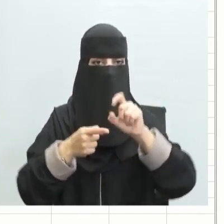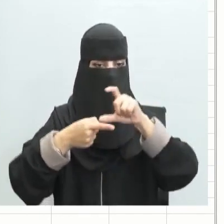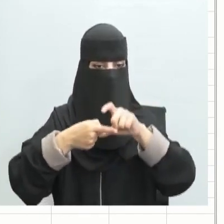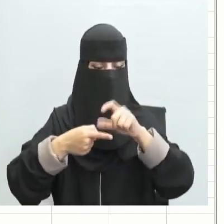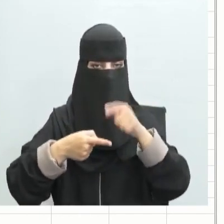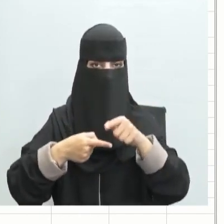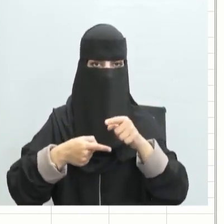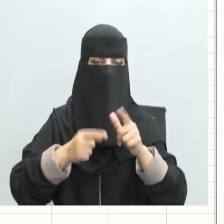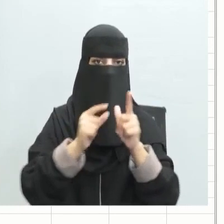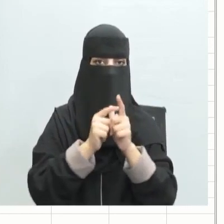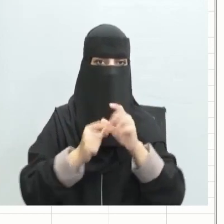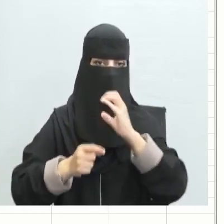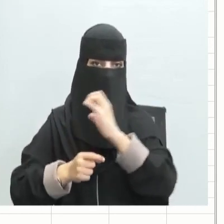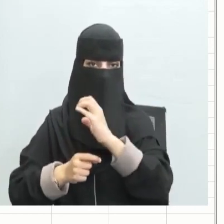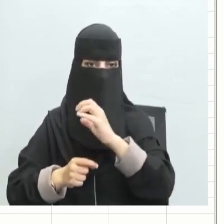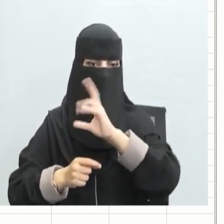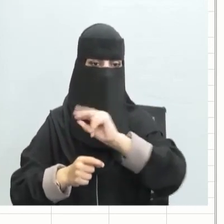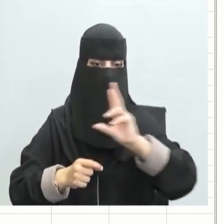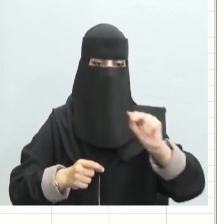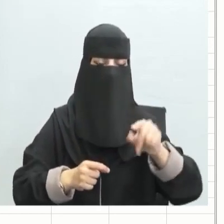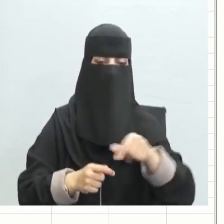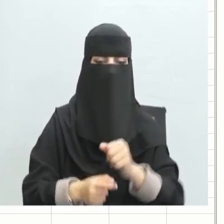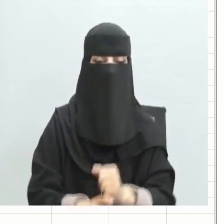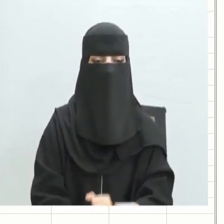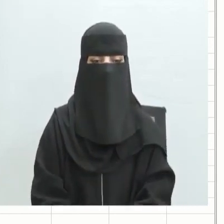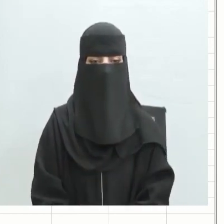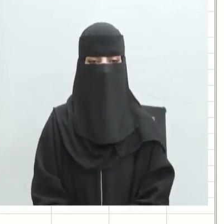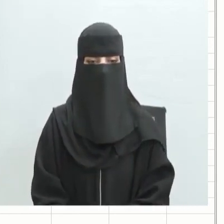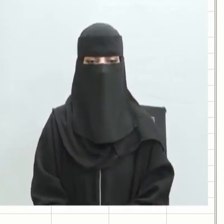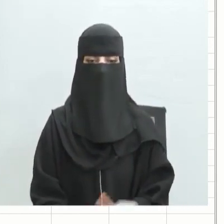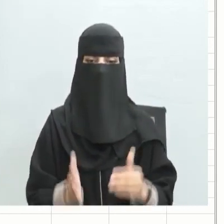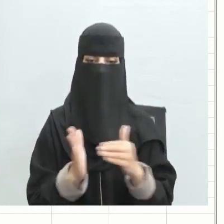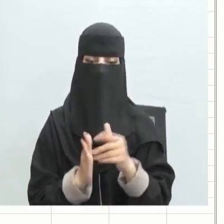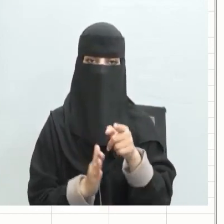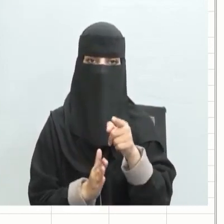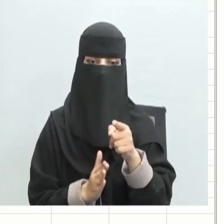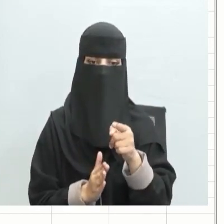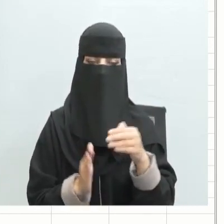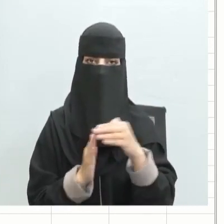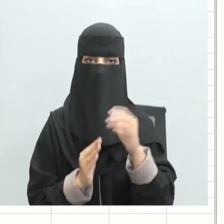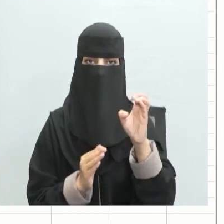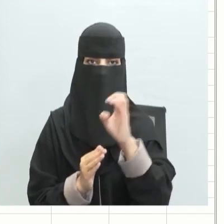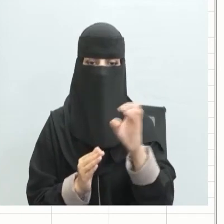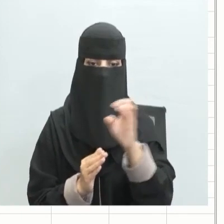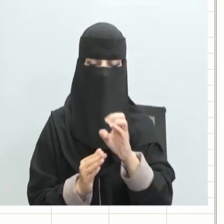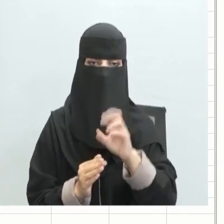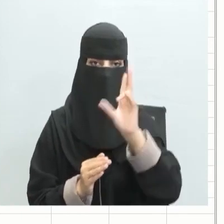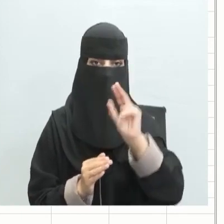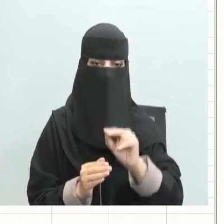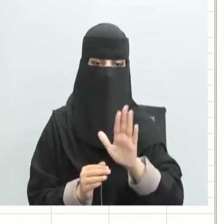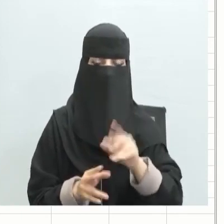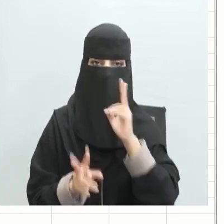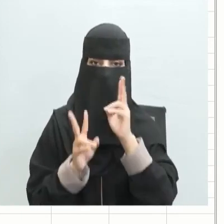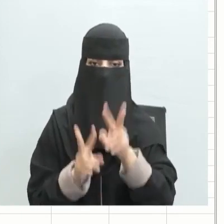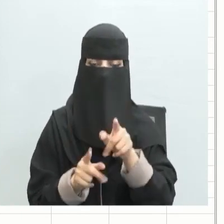لما اقسم البي على السي بهذه الصوره كلها حتط ي نفس الناتج الجميل الموجود